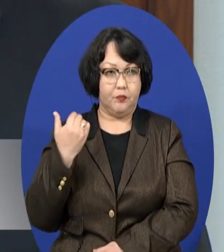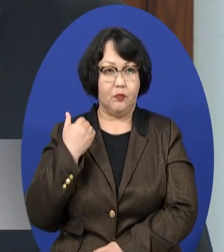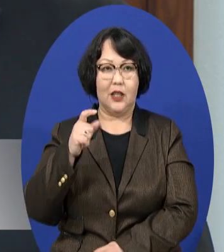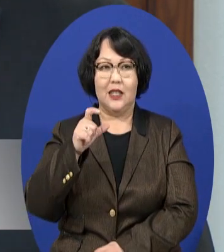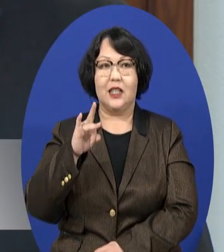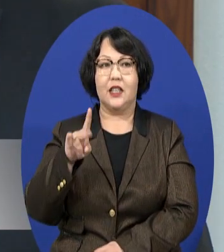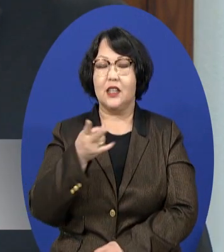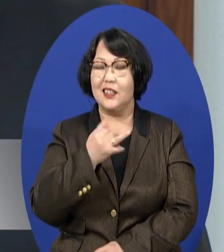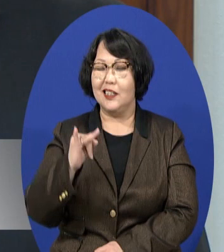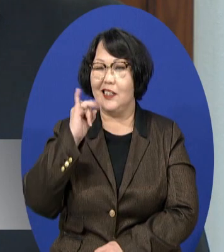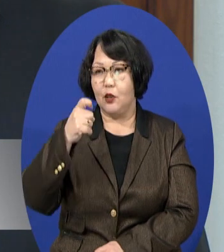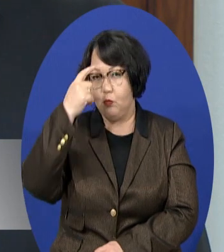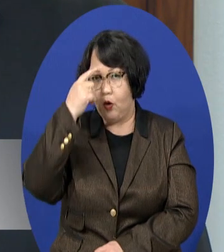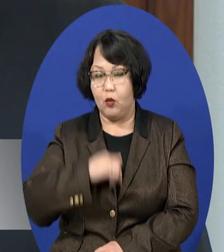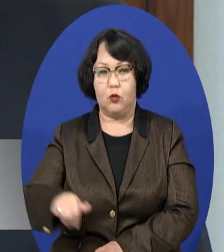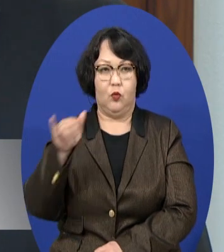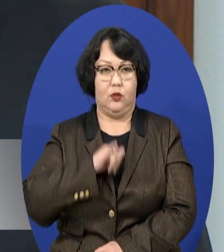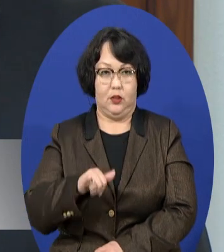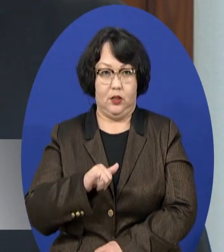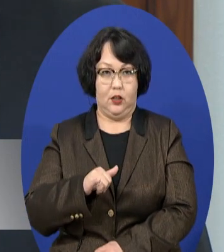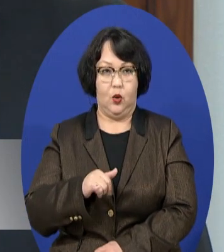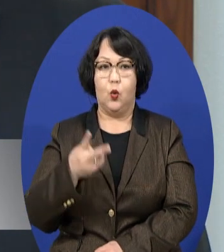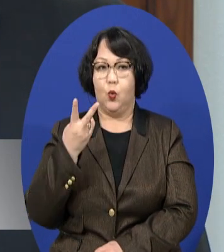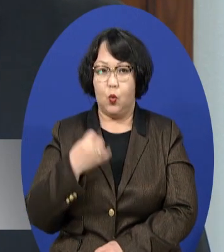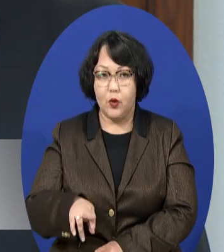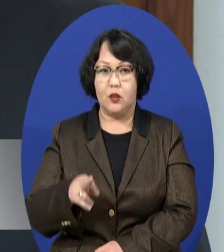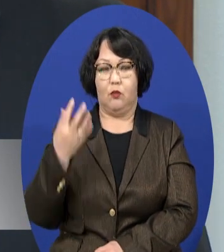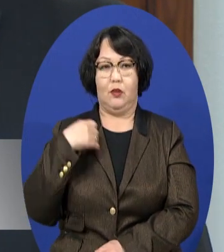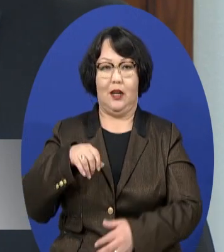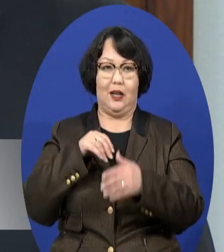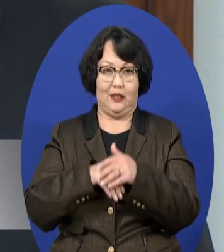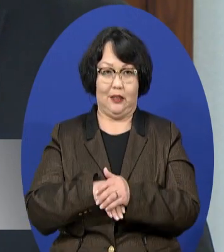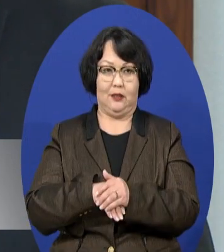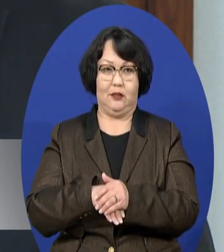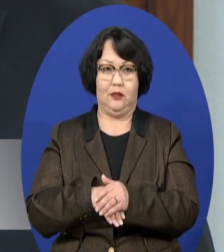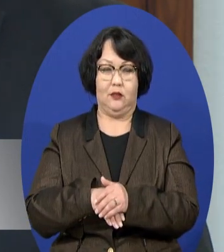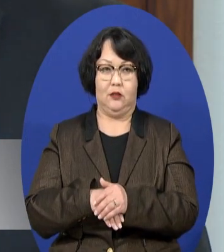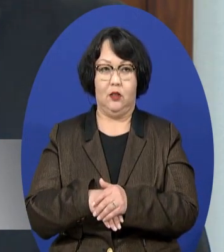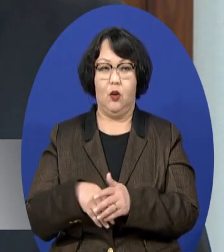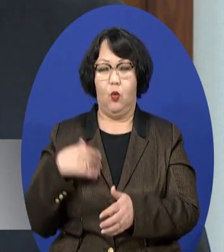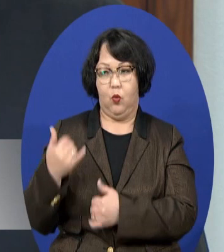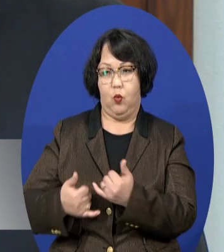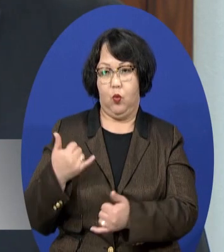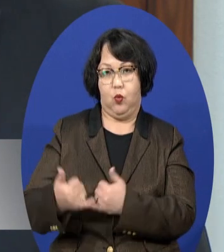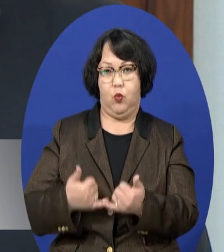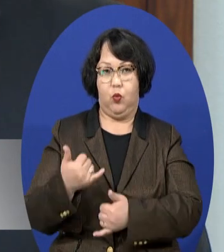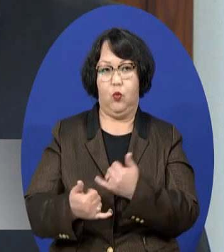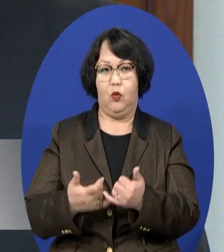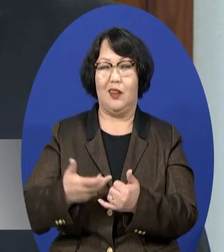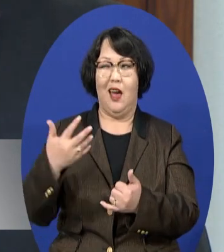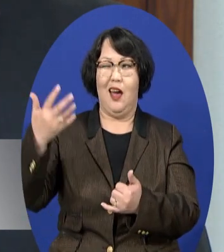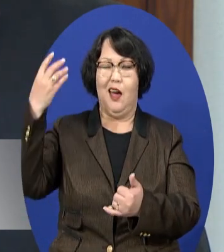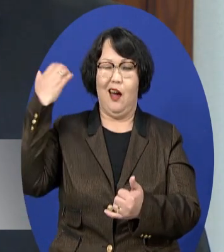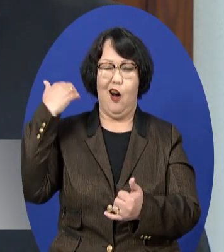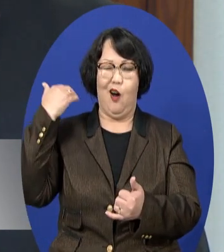тэр их Монгол Улсын одоо үед хадгалаг үеэс магадгүй түүнээс өмнөх